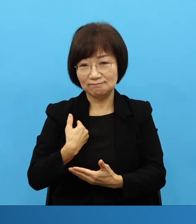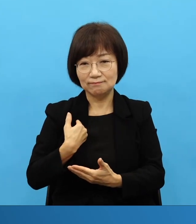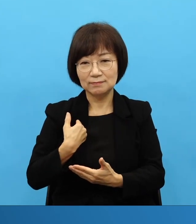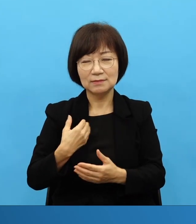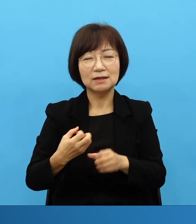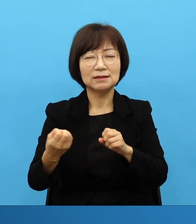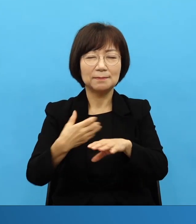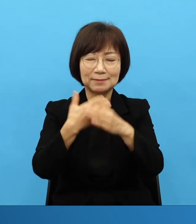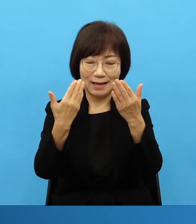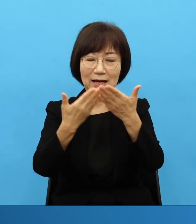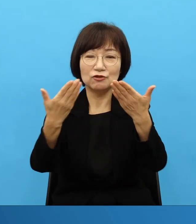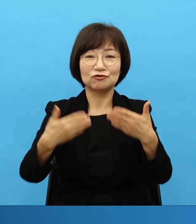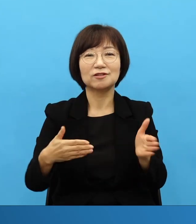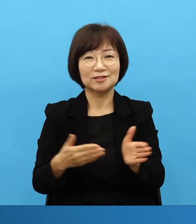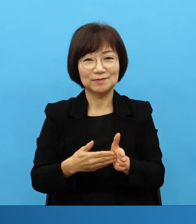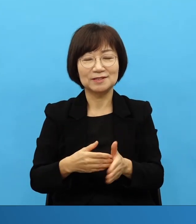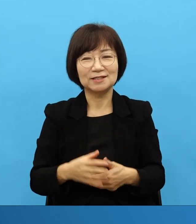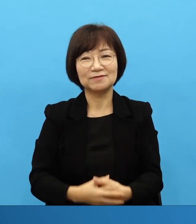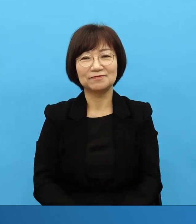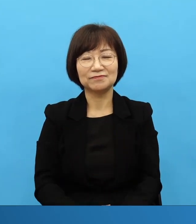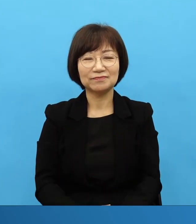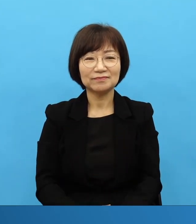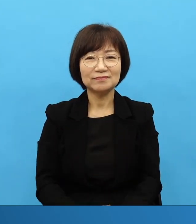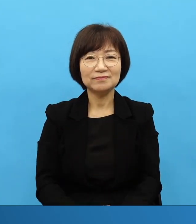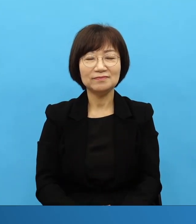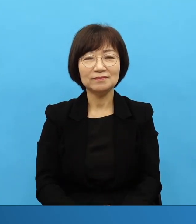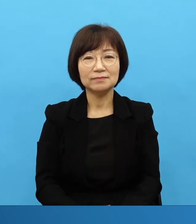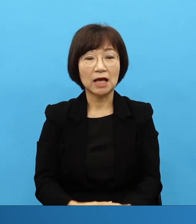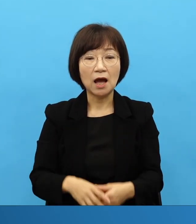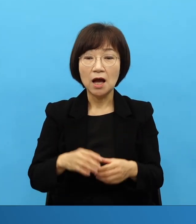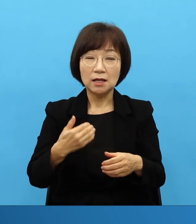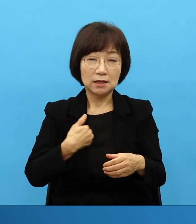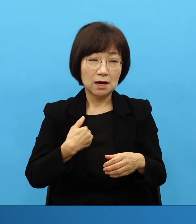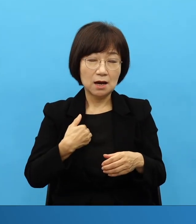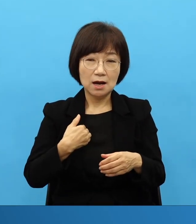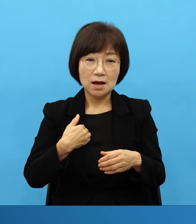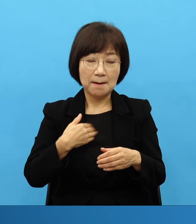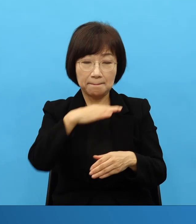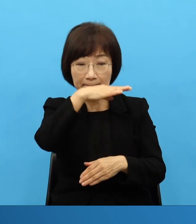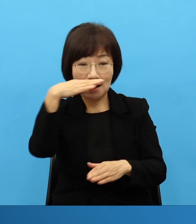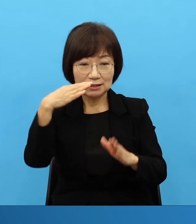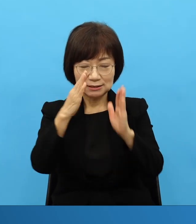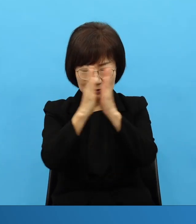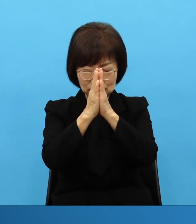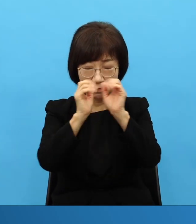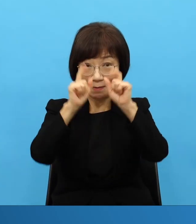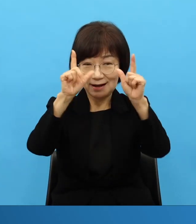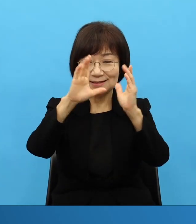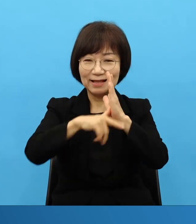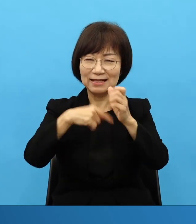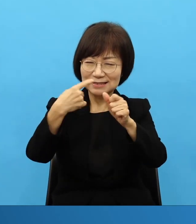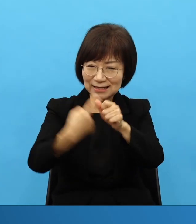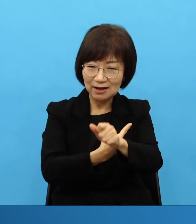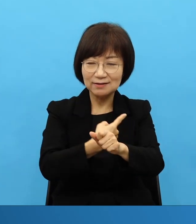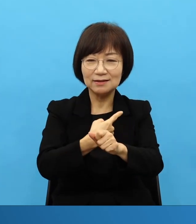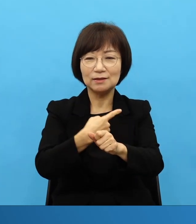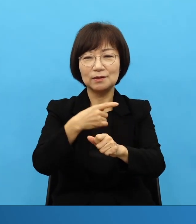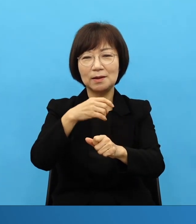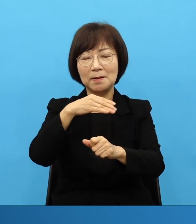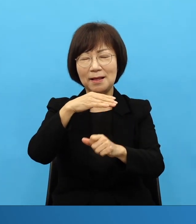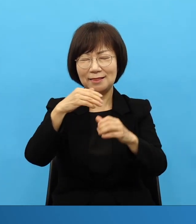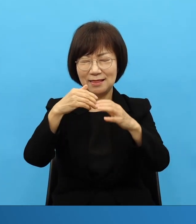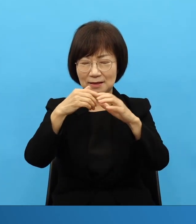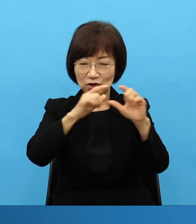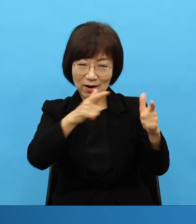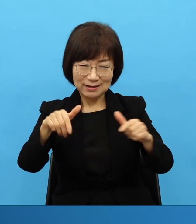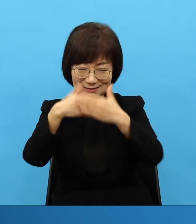things to take 물론 place. 그 응답을 받기 naturally. 위해서는 아닙니다. And we don't 그럼 do 따라온 거예요, this 우리. in order to receive these answers. They just simply came. 오늘 여러분이